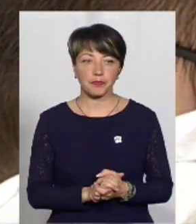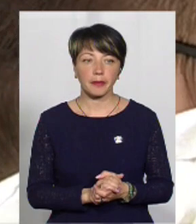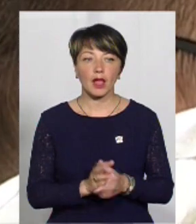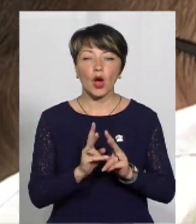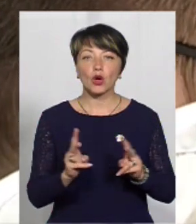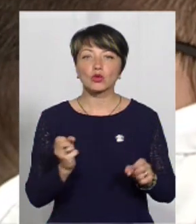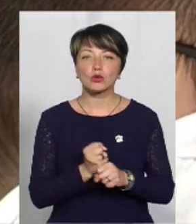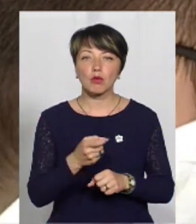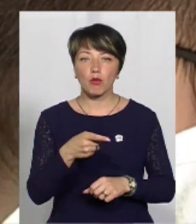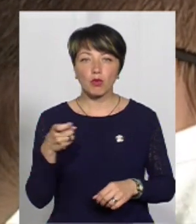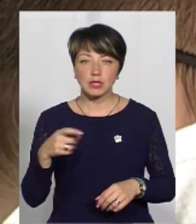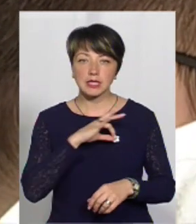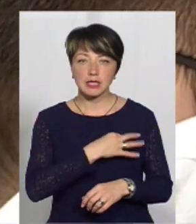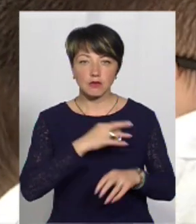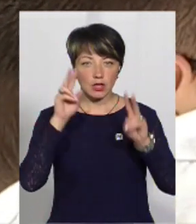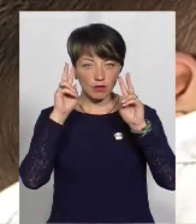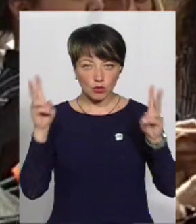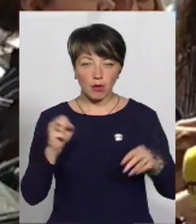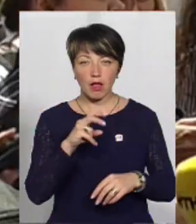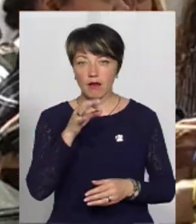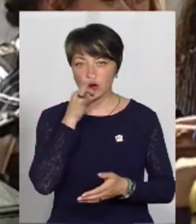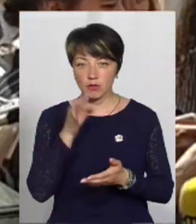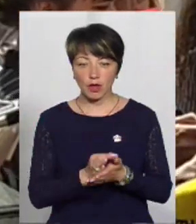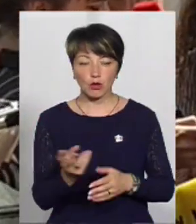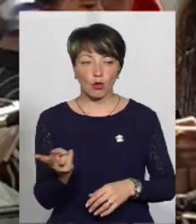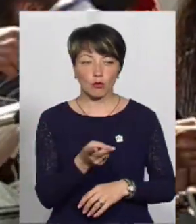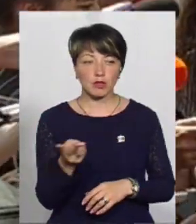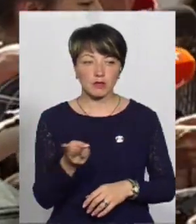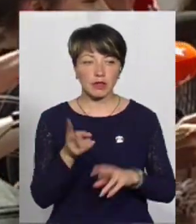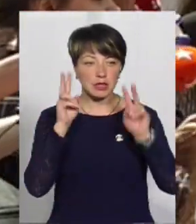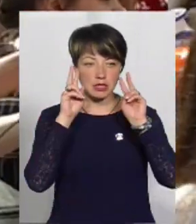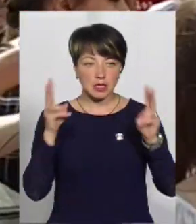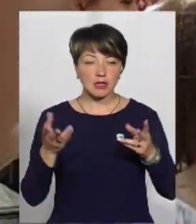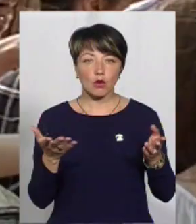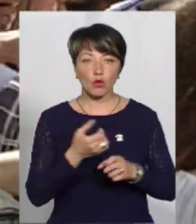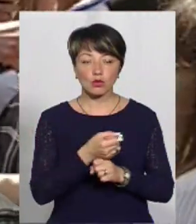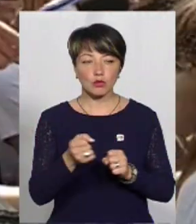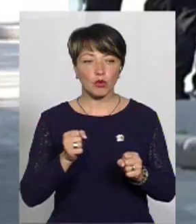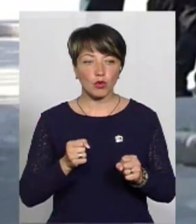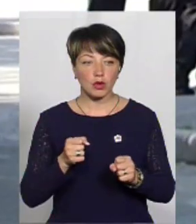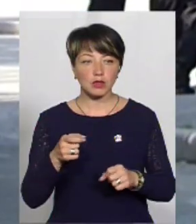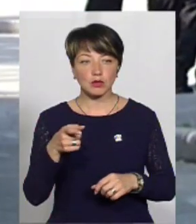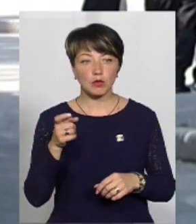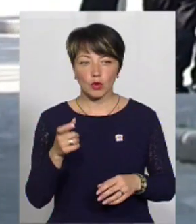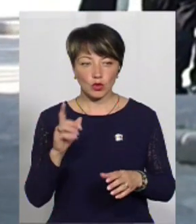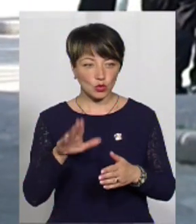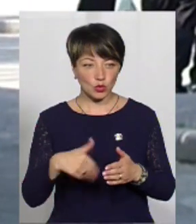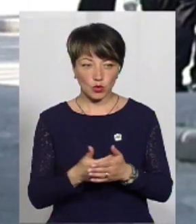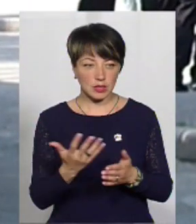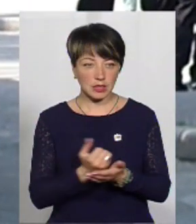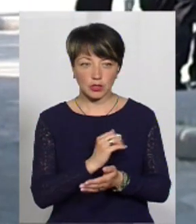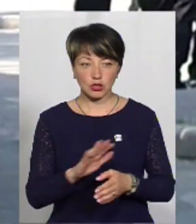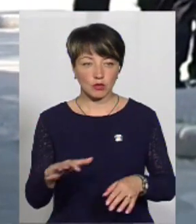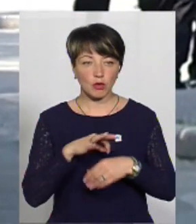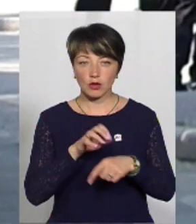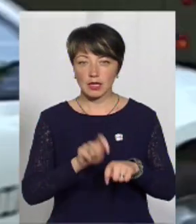саме зробив постріл, слідству невідомо. Втім, відповідатимуть обидва підозрюваних. Не знають, із якої зброї стріляли в дитину, її досі не знайшли. Не